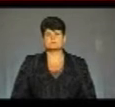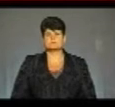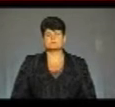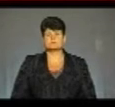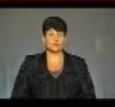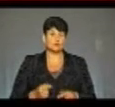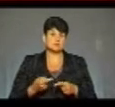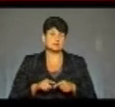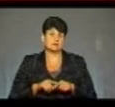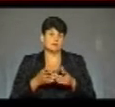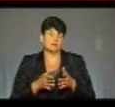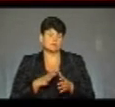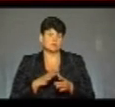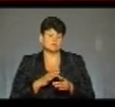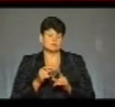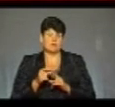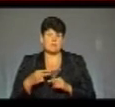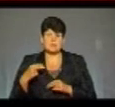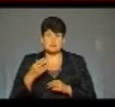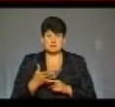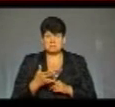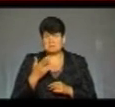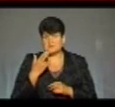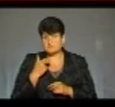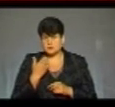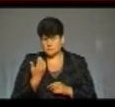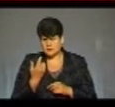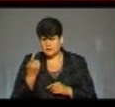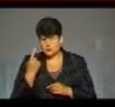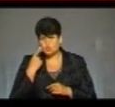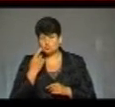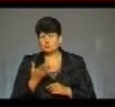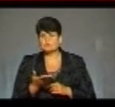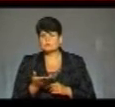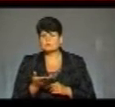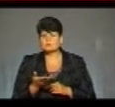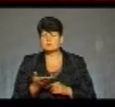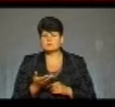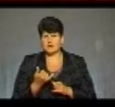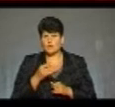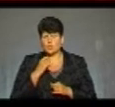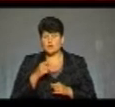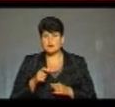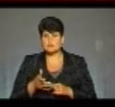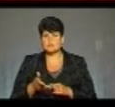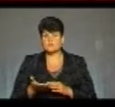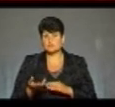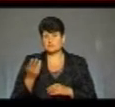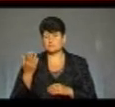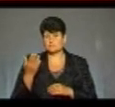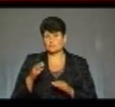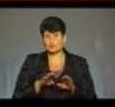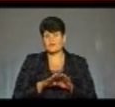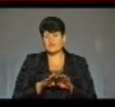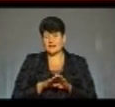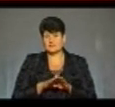Ось така риторика президента. Чи звична вона, на вашу думку? Ну, для українців. Якщо порівнювати з попередніми президентами, напевно,